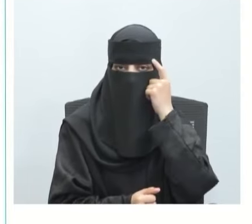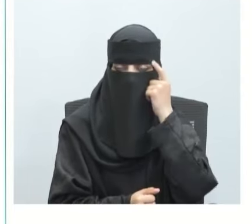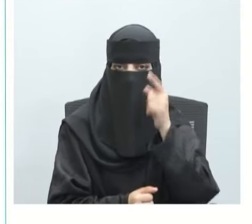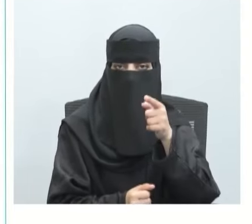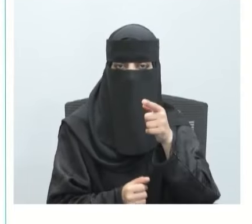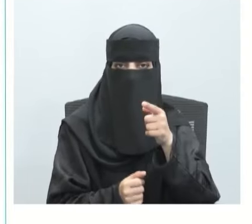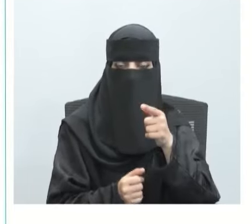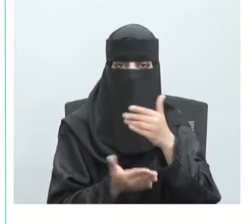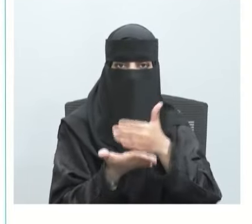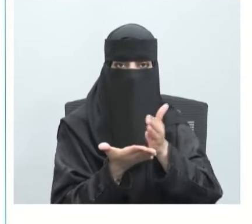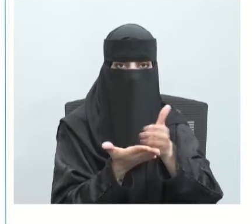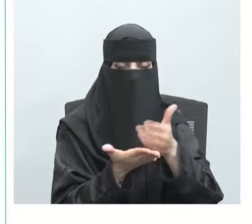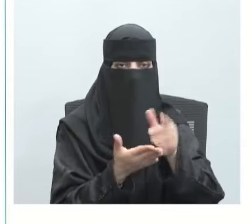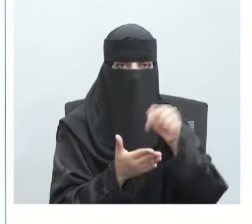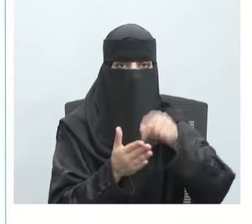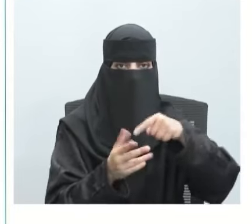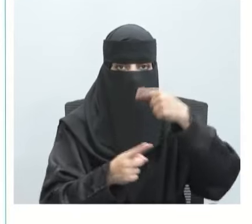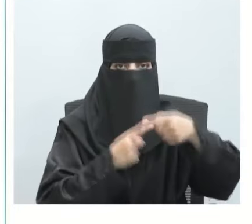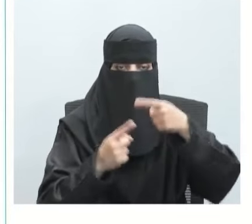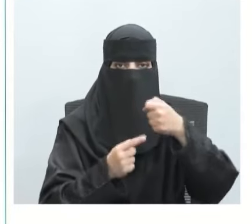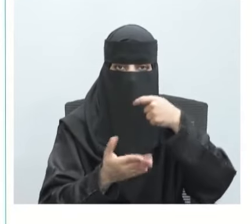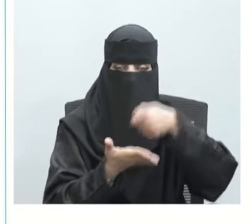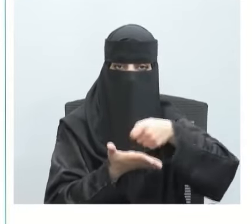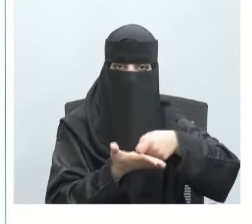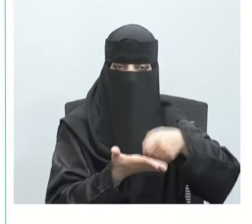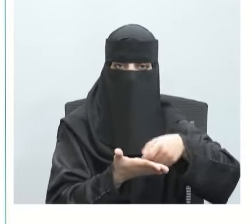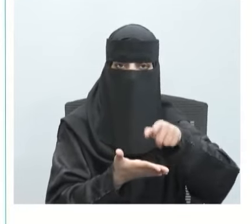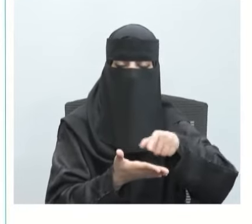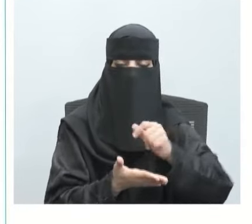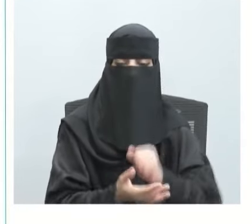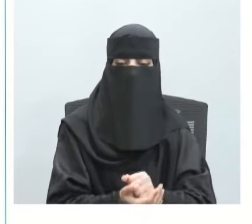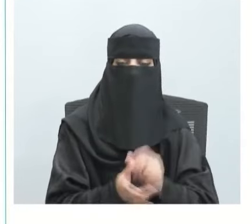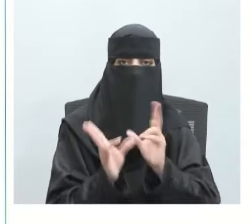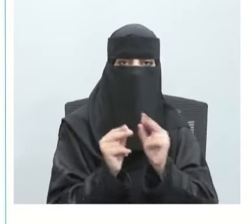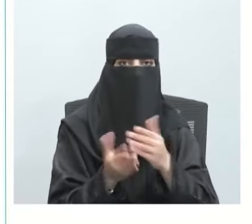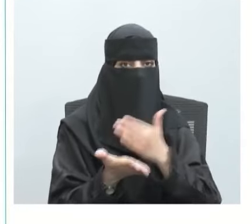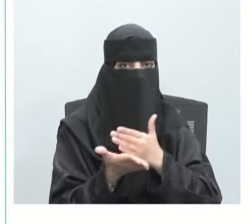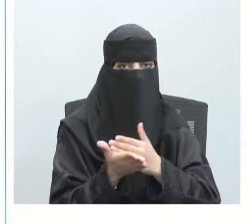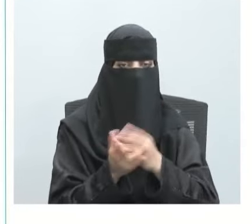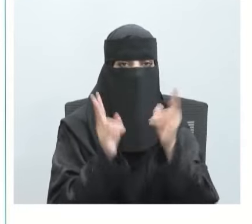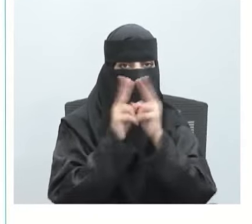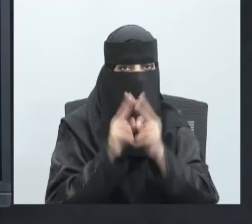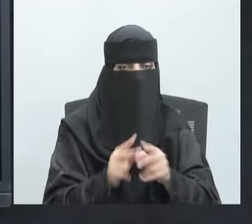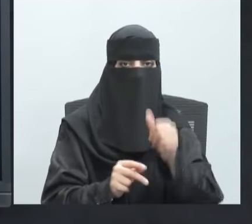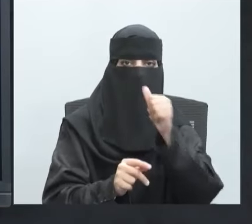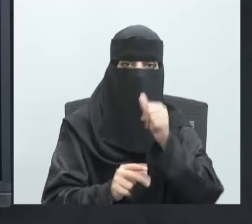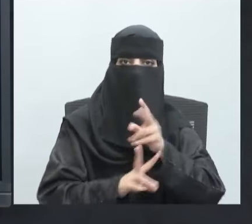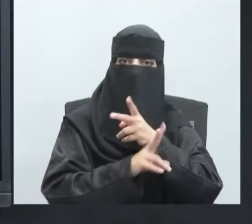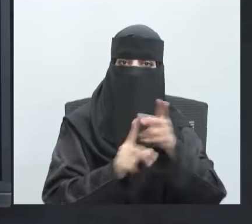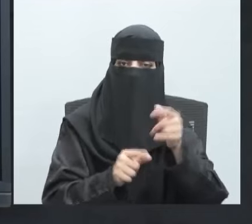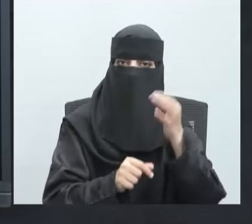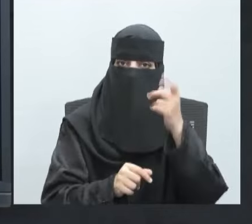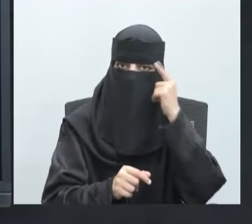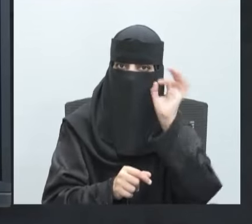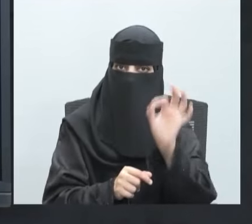تعرف النفقات الحاليه التي يجب عليك دفعها مثل الفواتير المنزليه المختلفه مهم جدا